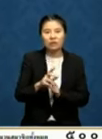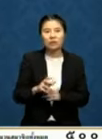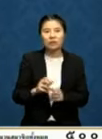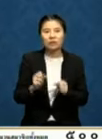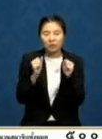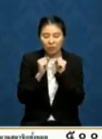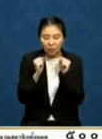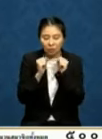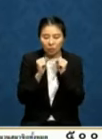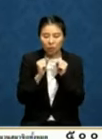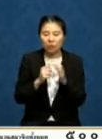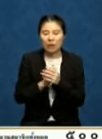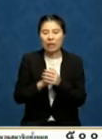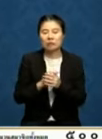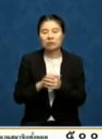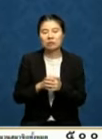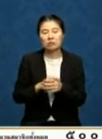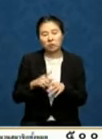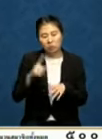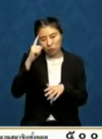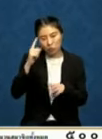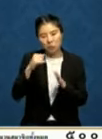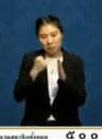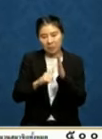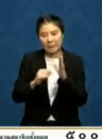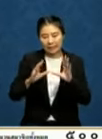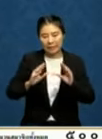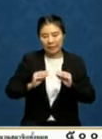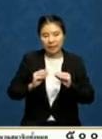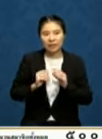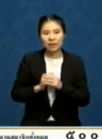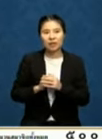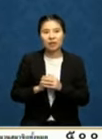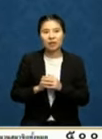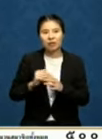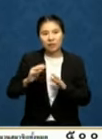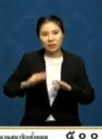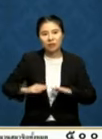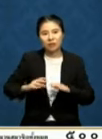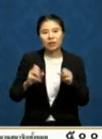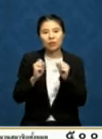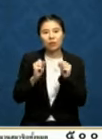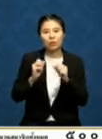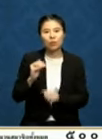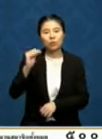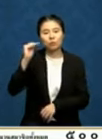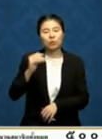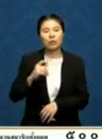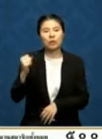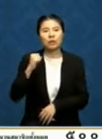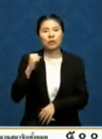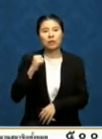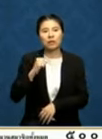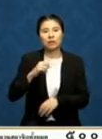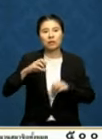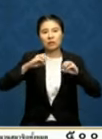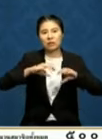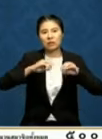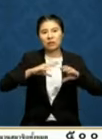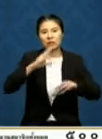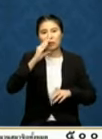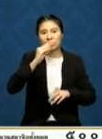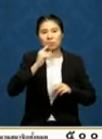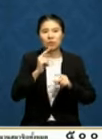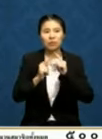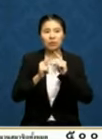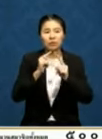ลัวแล้วค่ะไม่จำเป็นที่จะต้องไปตีเขาเลยค่ะท่านเด็กเขากลัวผู้ใหญ่อยู่แล้วค่ะท่านมีอำนาจเหนือเขาอยู่แล้วนะคะการพูดคุย